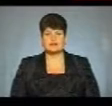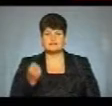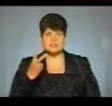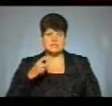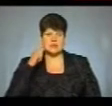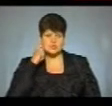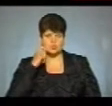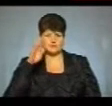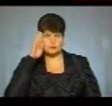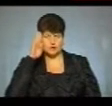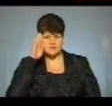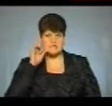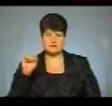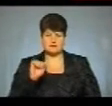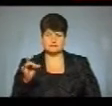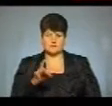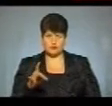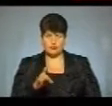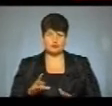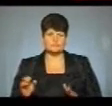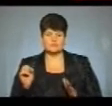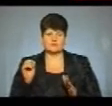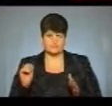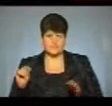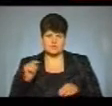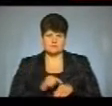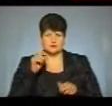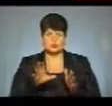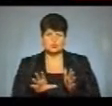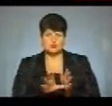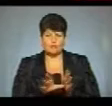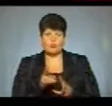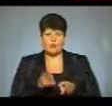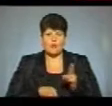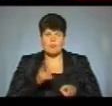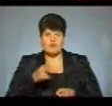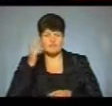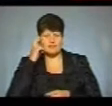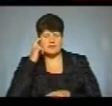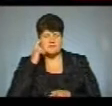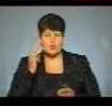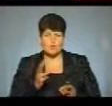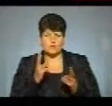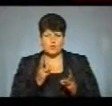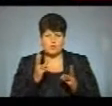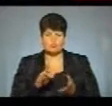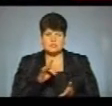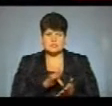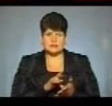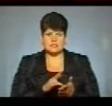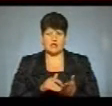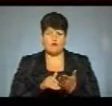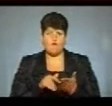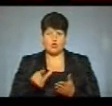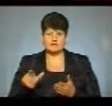Дванадцятирічного Миколу Трофимчука із Теребовлянщини, якого уразило струмом, прооперували у Київському опіковому центрі. Волонтери збирають кошти на лікування.